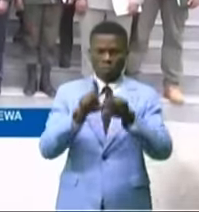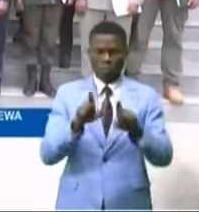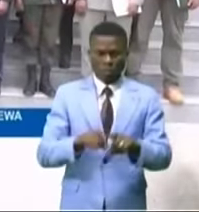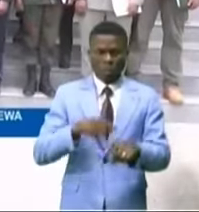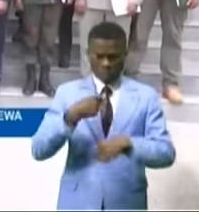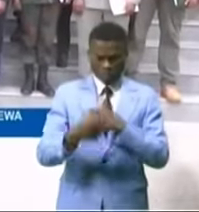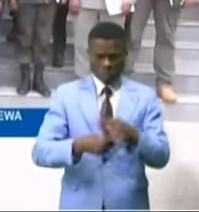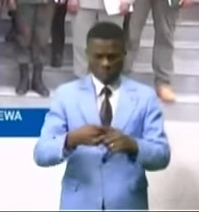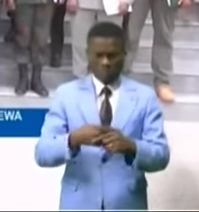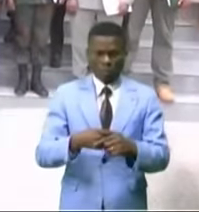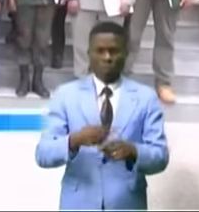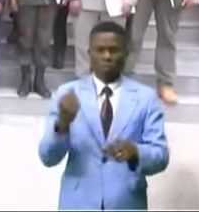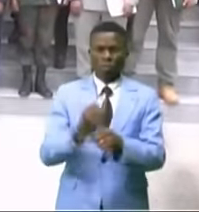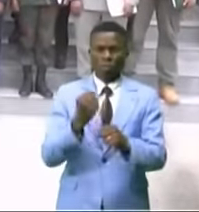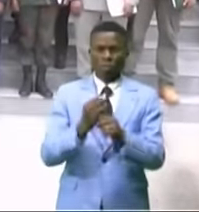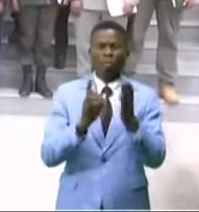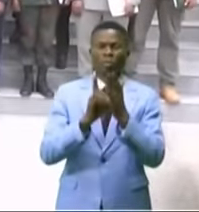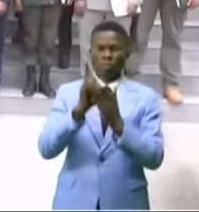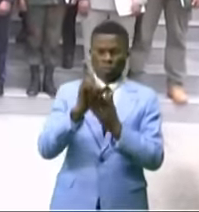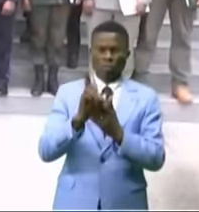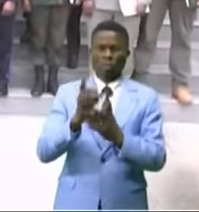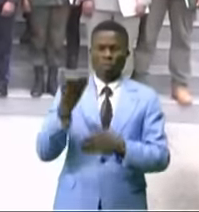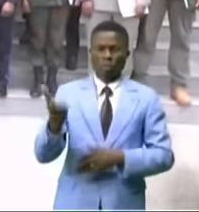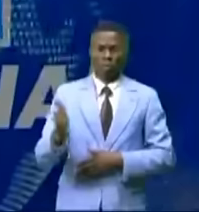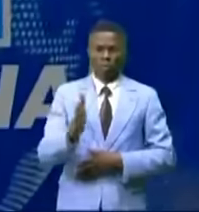à des tâches de développement.